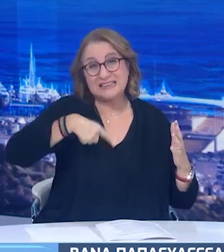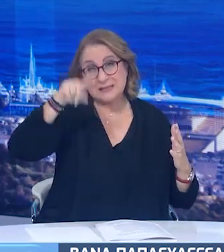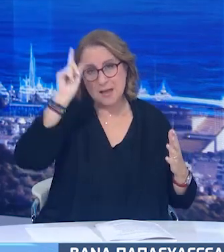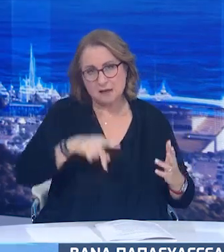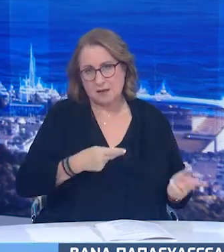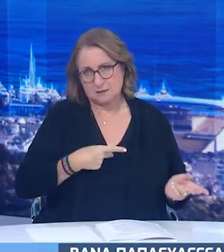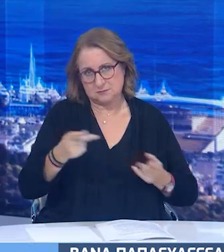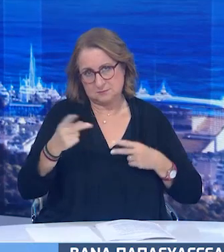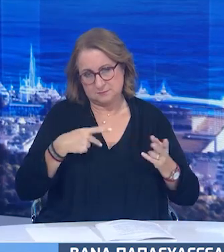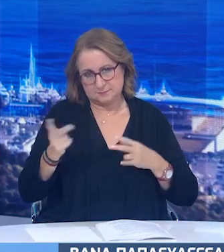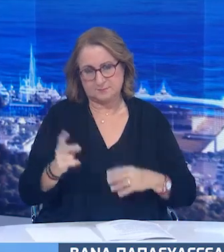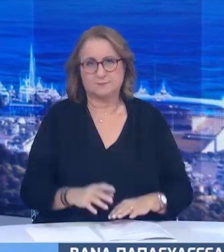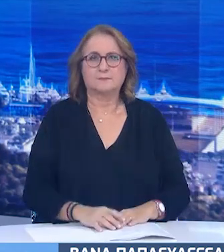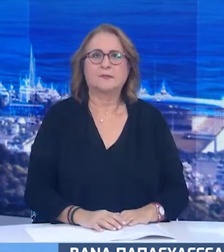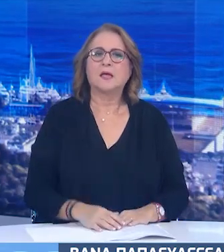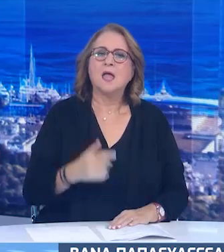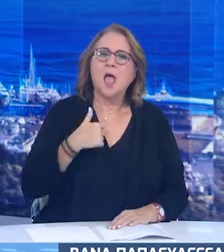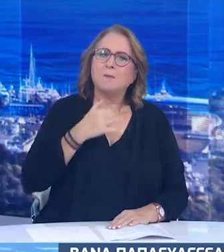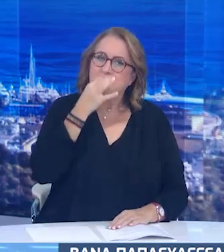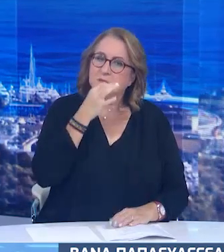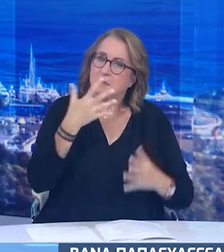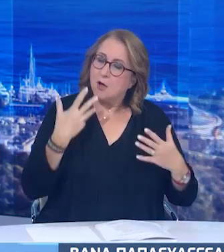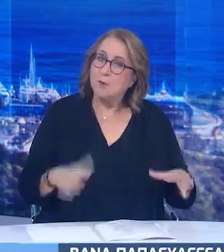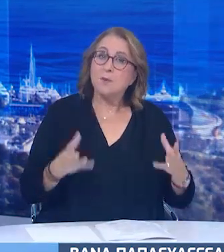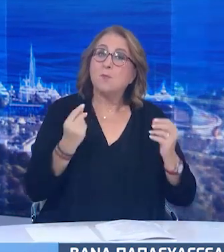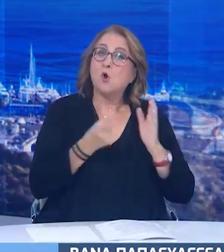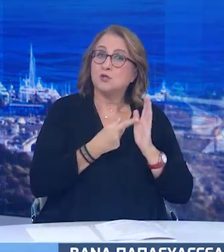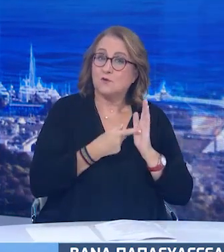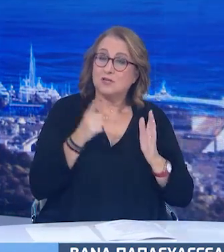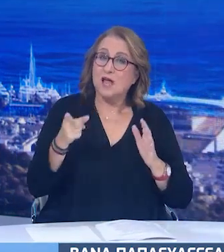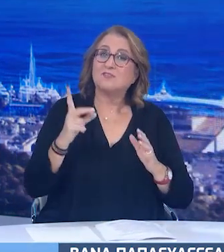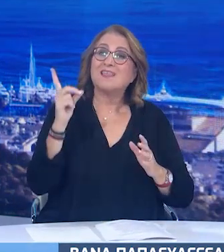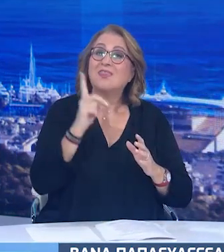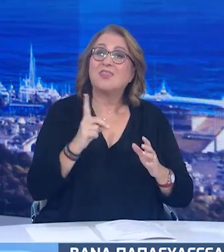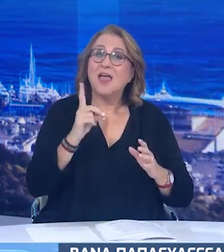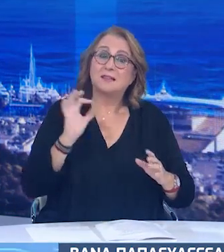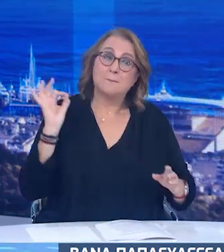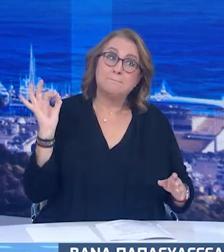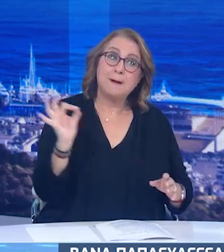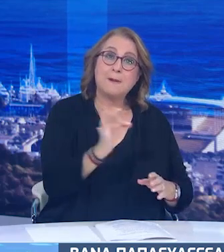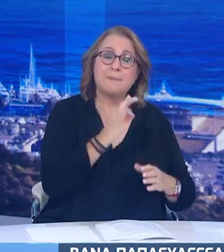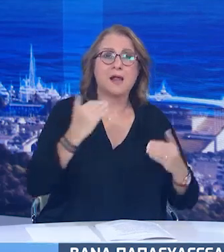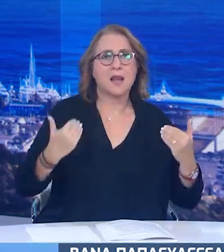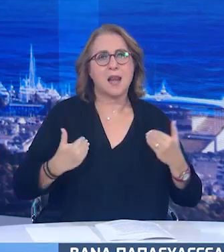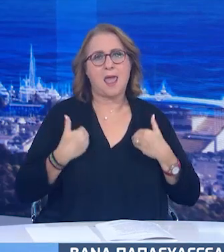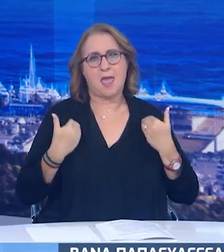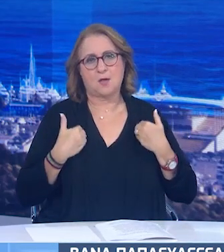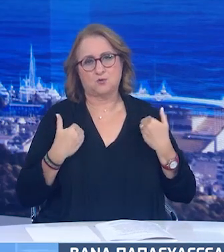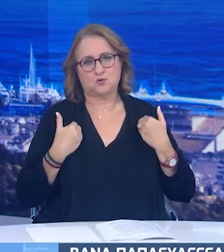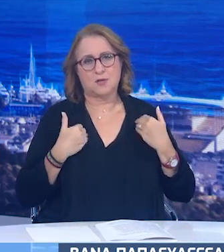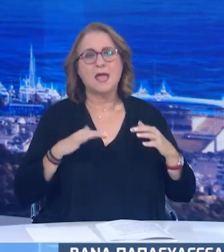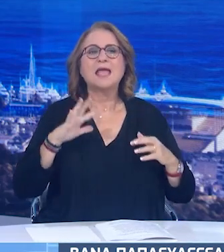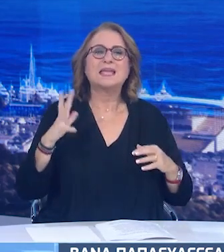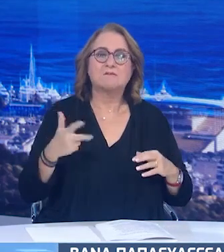έχει ήδη αρκετές φορές τονιστεί, η μετάλλαξη Δέλτα χτυπά και νεότερες ηλικίες. Έτσι, σήμερα, Ανασκοπώντας την